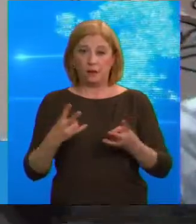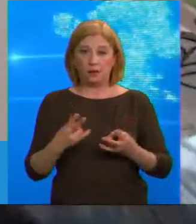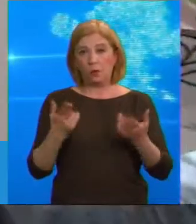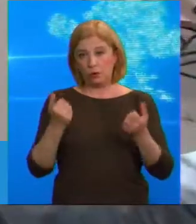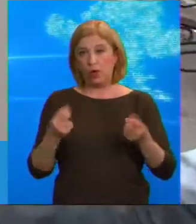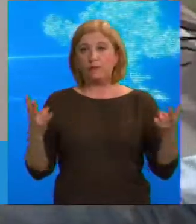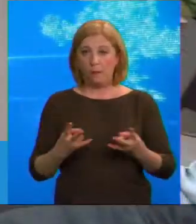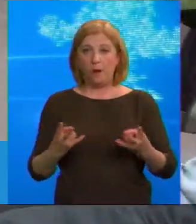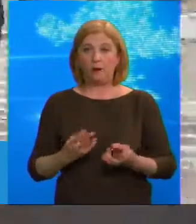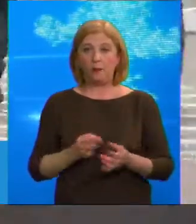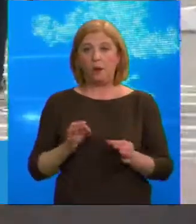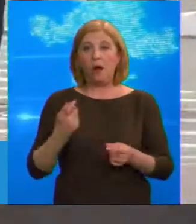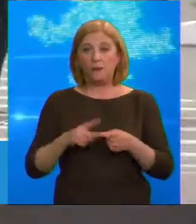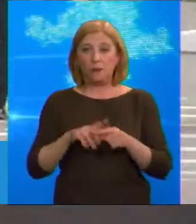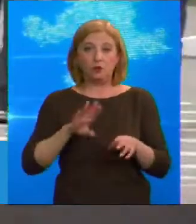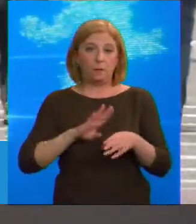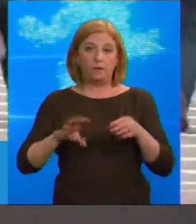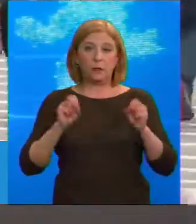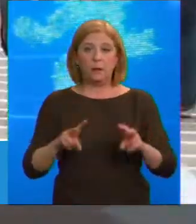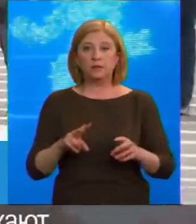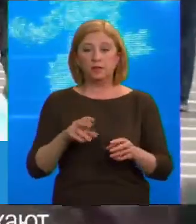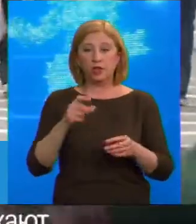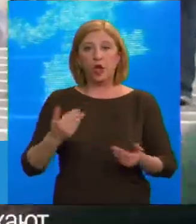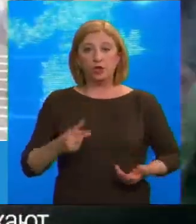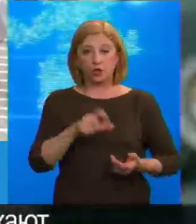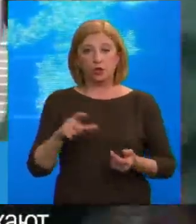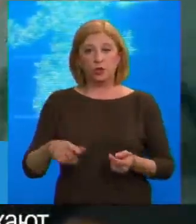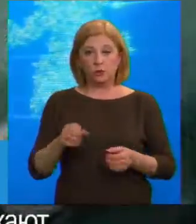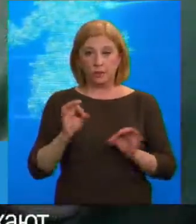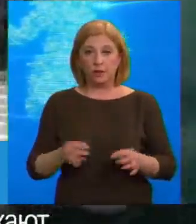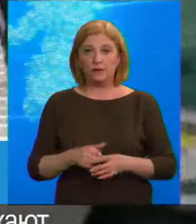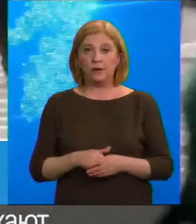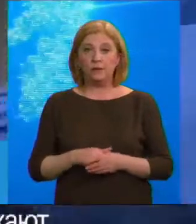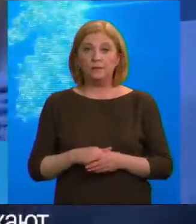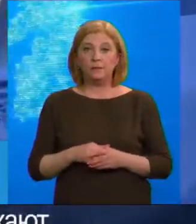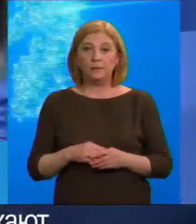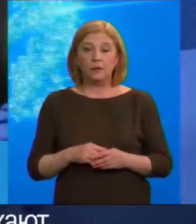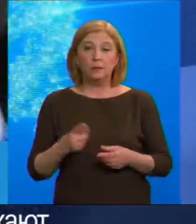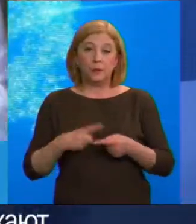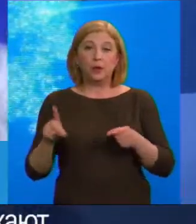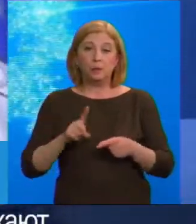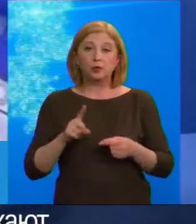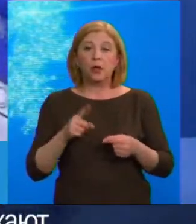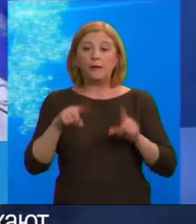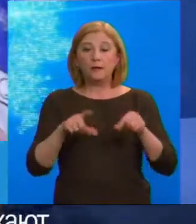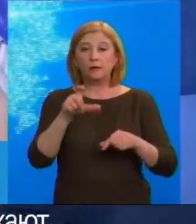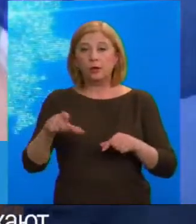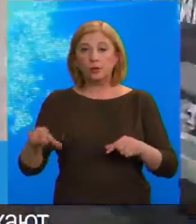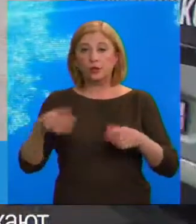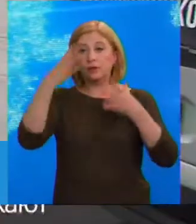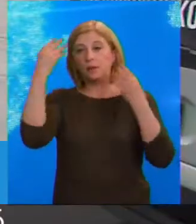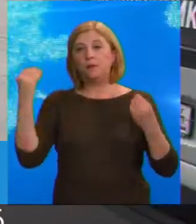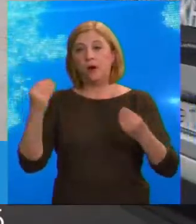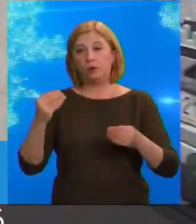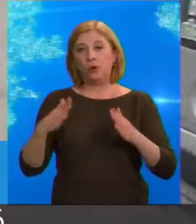Почему? Ну, потому что это безопасность жителей. Да, это очень правильно. Почему? Ну, потому что некоторые люди просто забывают их